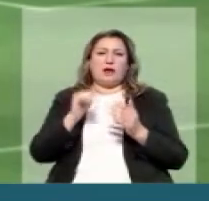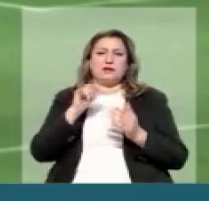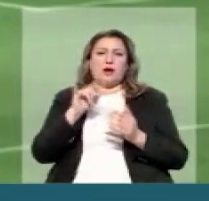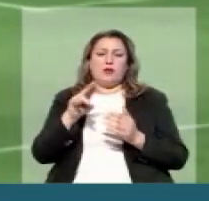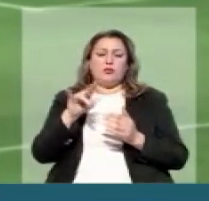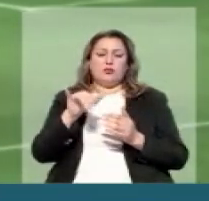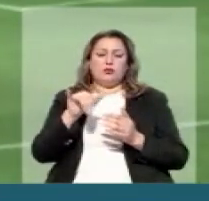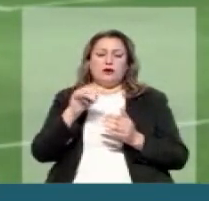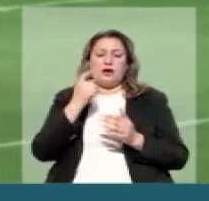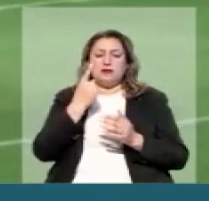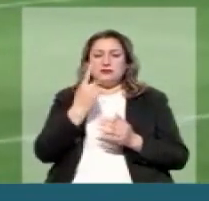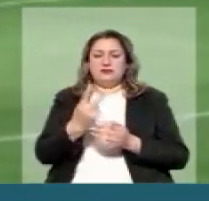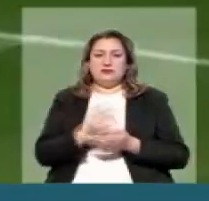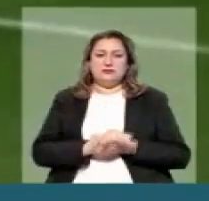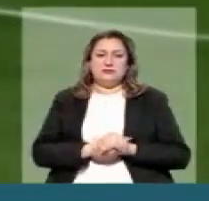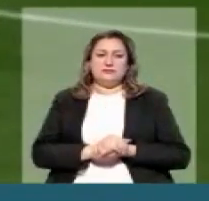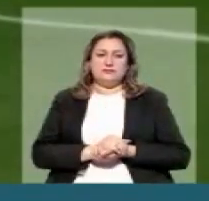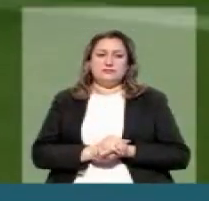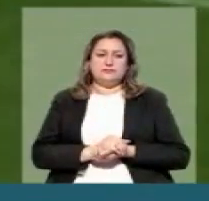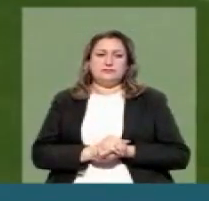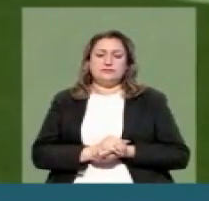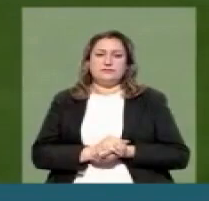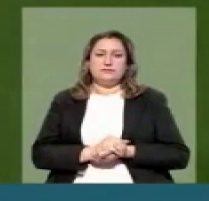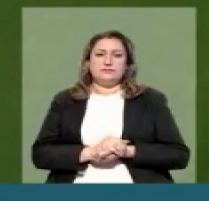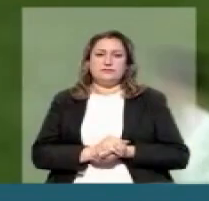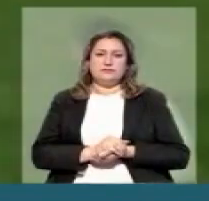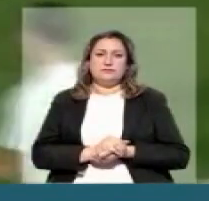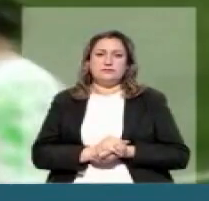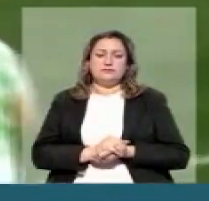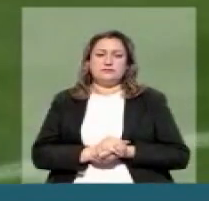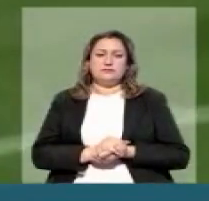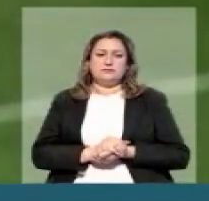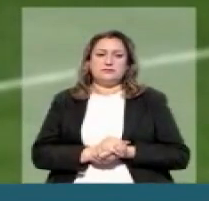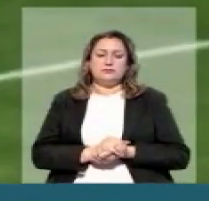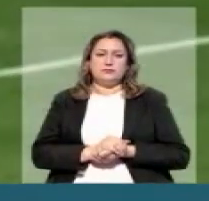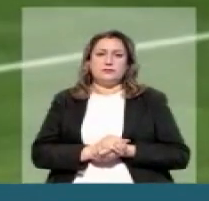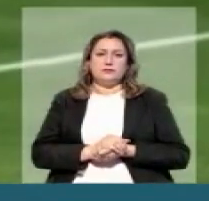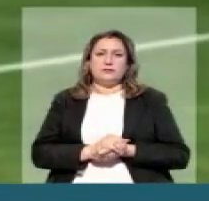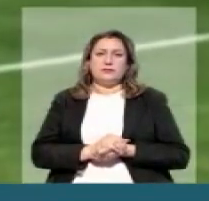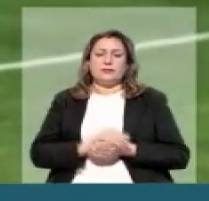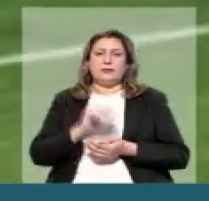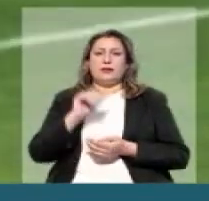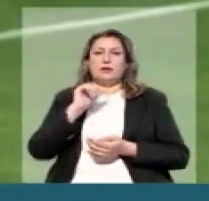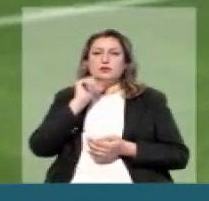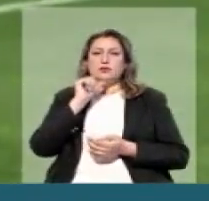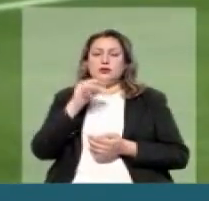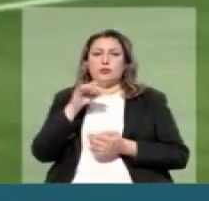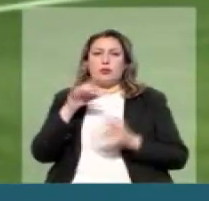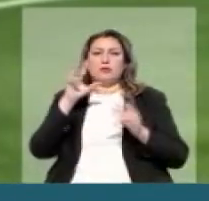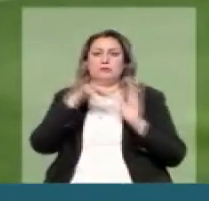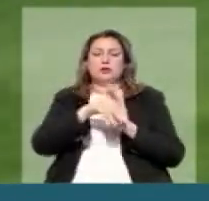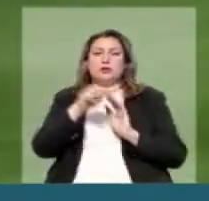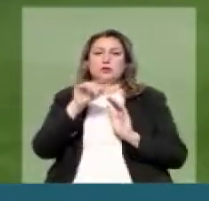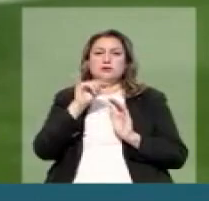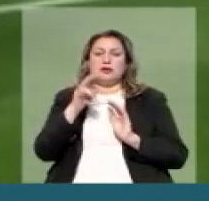гол ойын тағдырын шешті. Сондай-ақ аталған топта Ақтөбе мен Тараз 0-0 есебіне қанағат білдірді. Сол сияқты Б тобында Қайсар